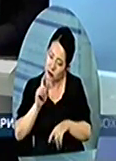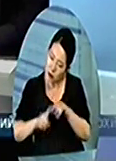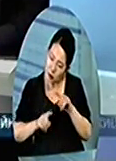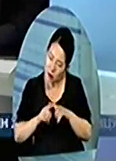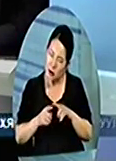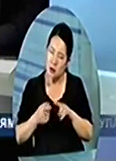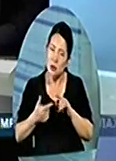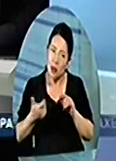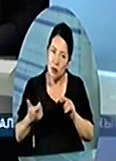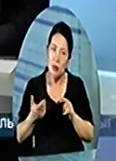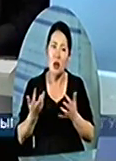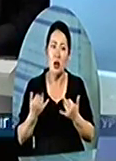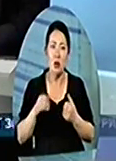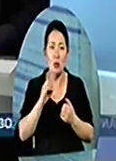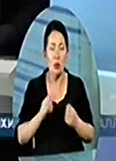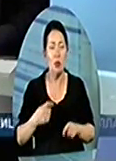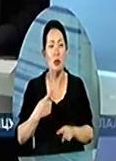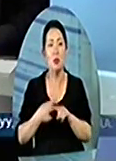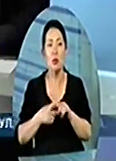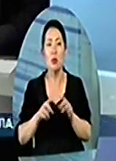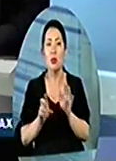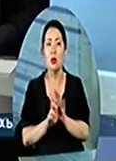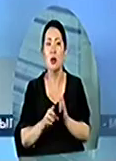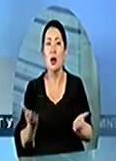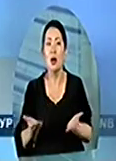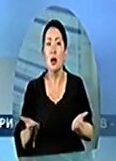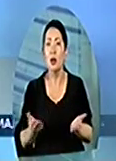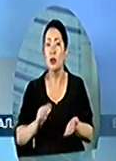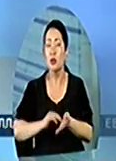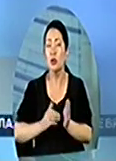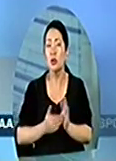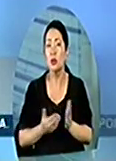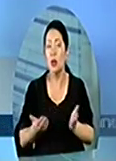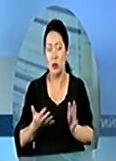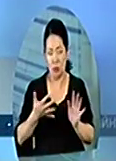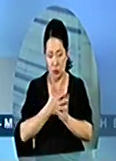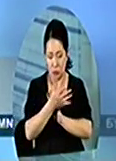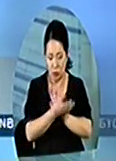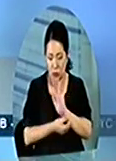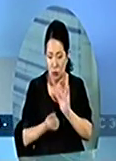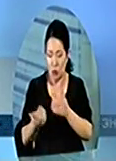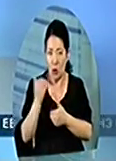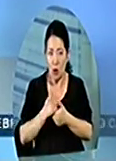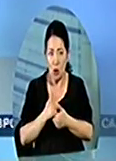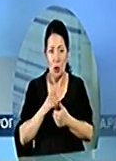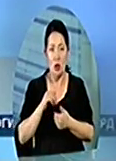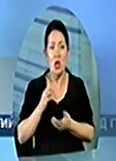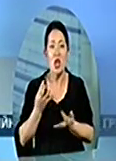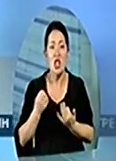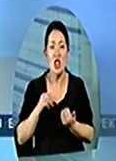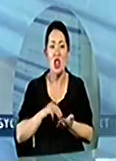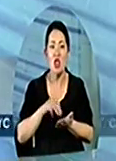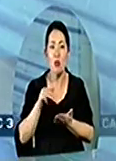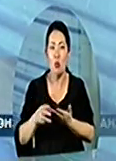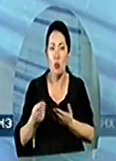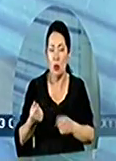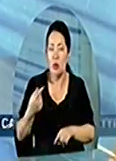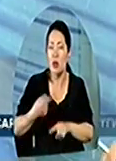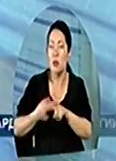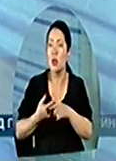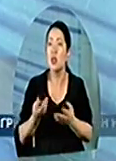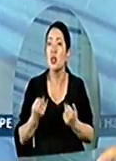хуваар нэмэгдүүлэх боломж байна гэж тооцоо гаргаж байна. Ингэснээр одоо төсвийн орлого бас хэдэн тэрбум төгрөгөөр нэмэгдэх болцоо бүрдэв.